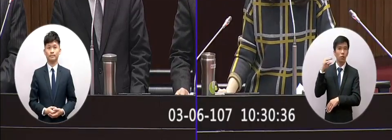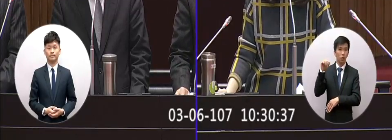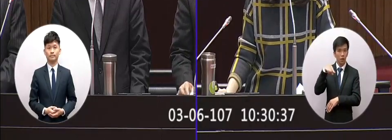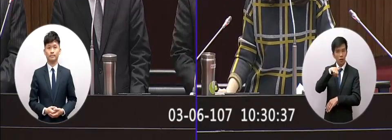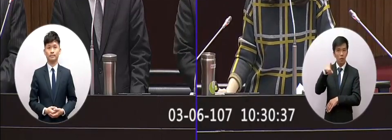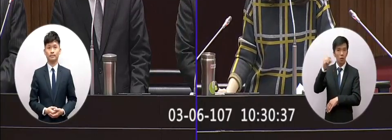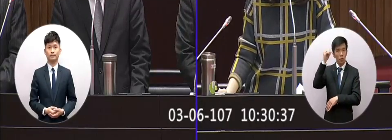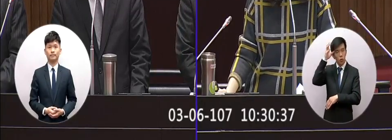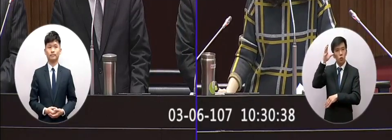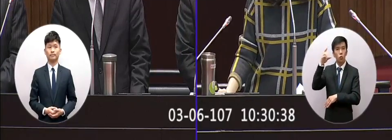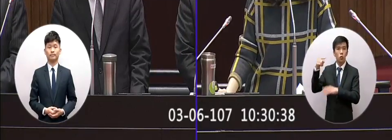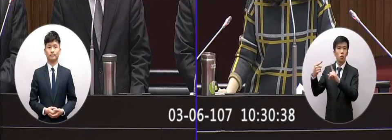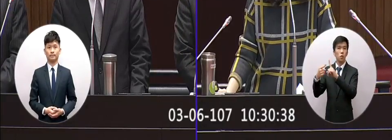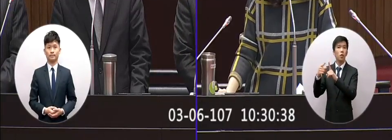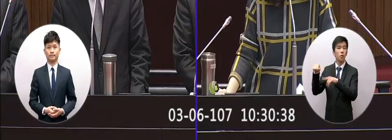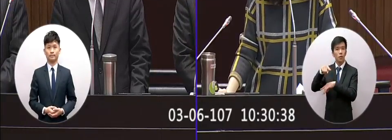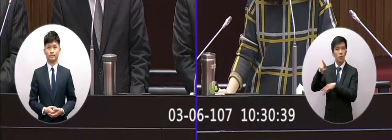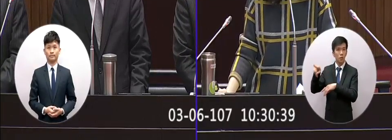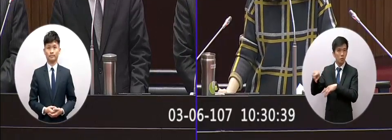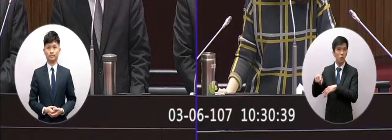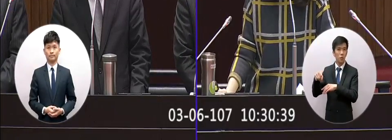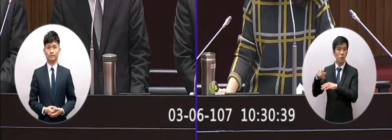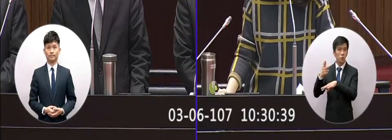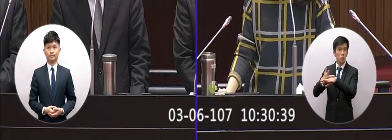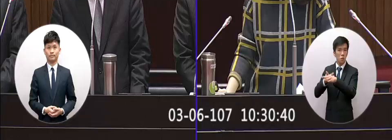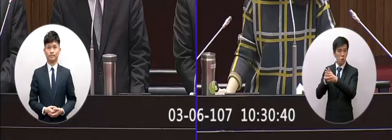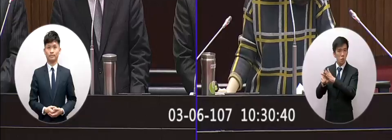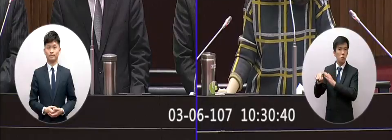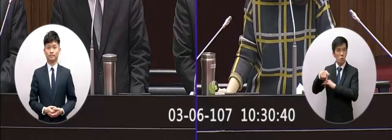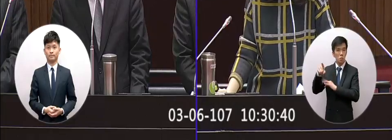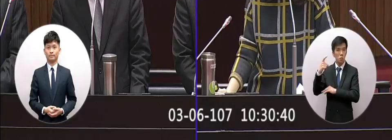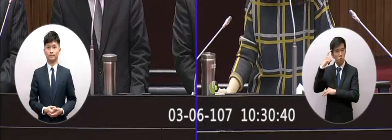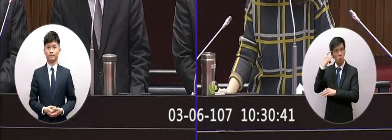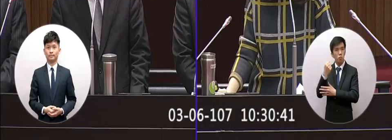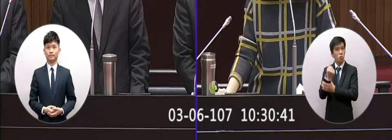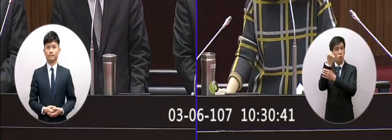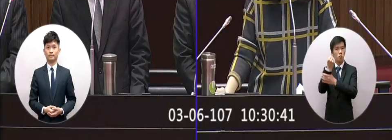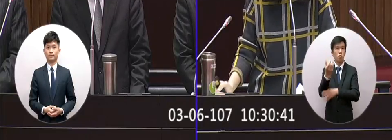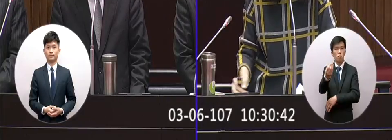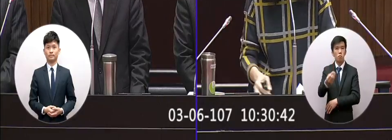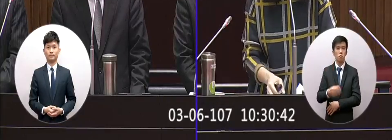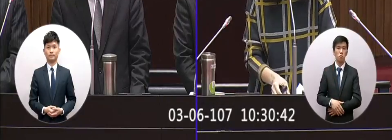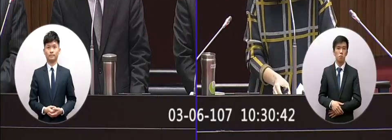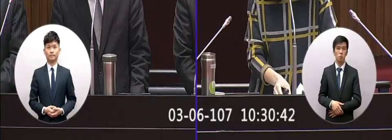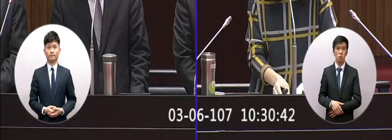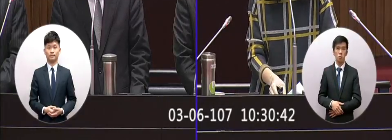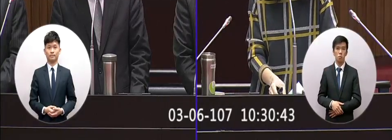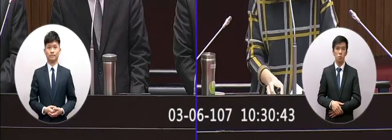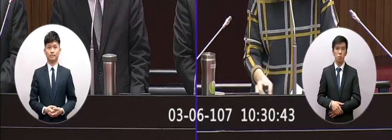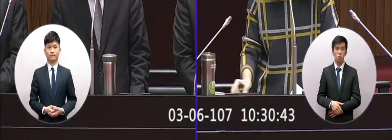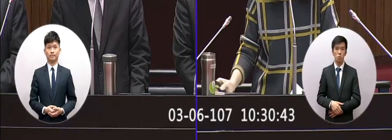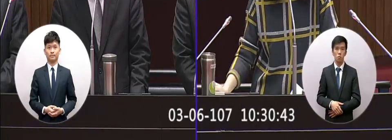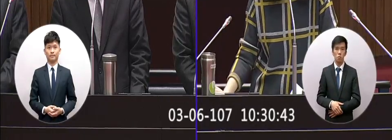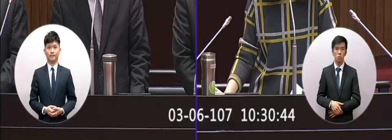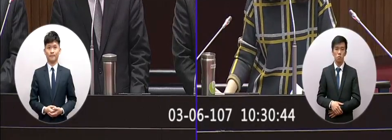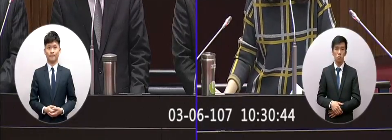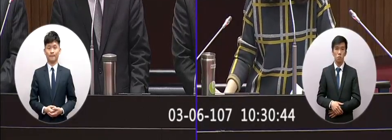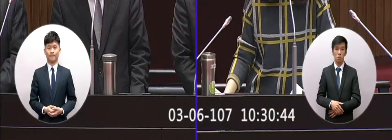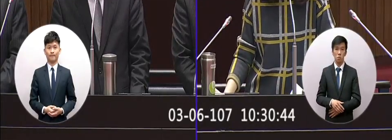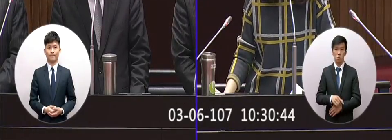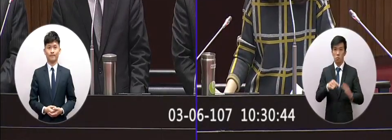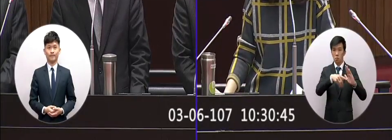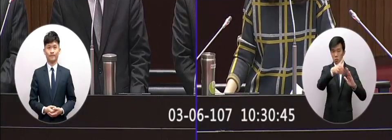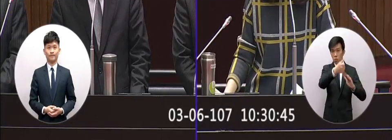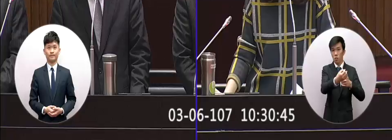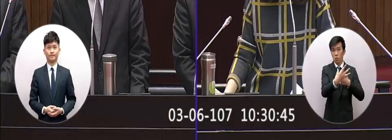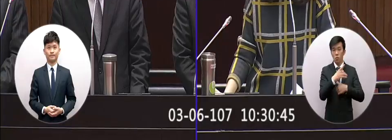库里面的一些学者可能也都不是这么赞同这样的一个政策啦所以您刚刚说要再详